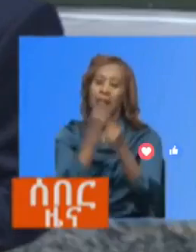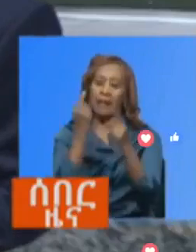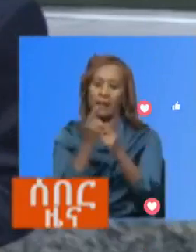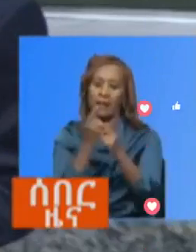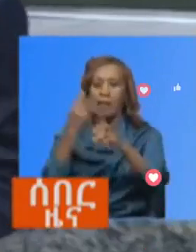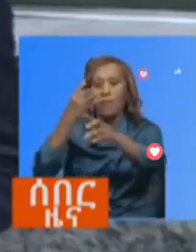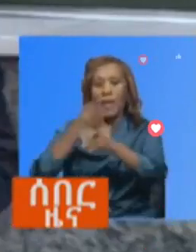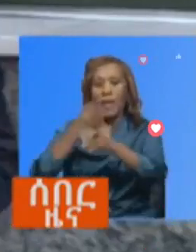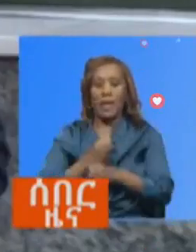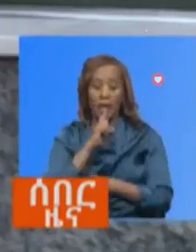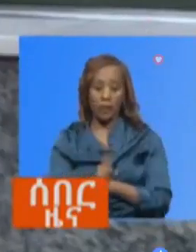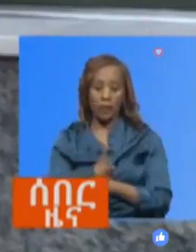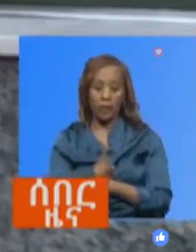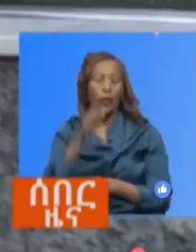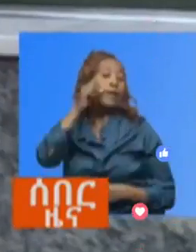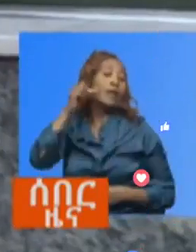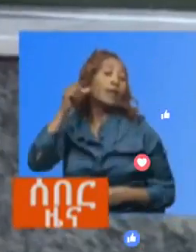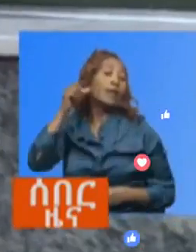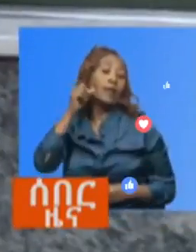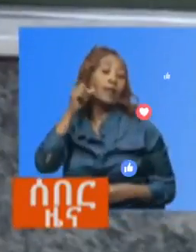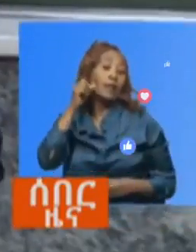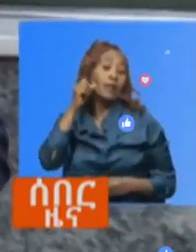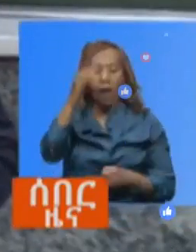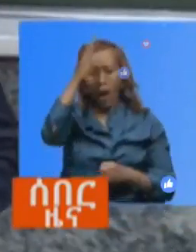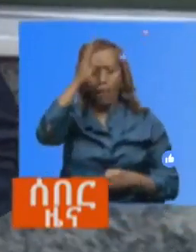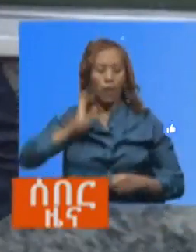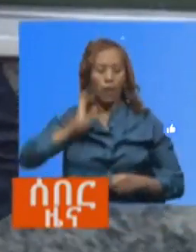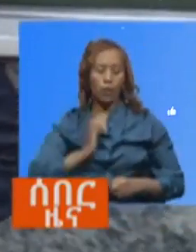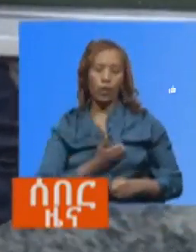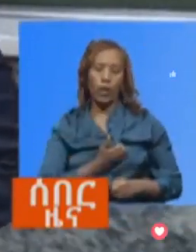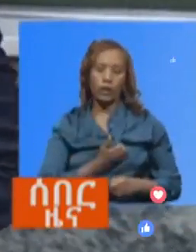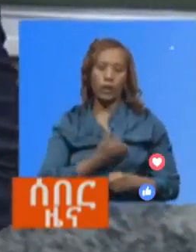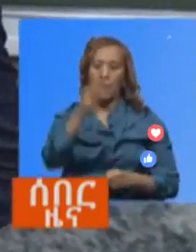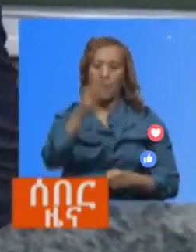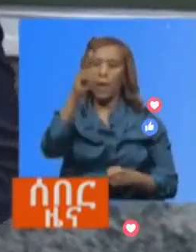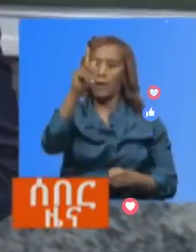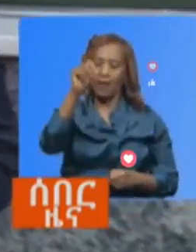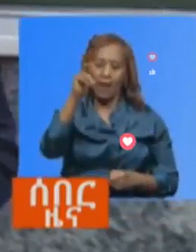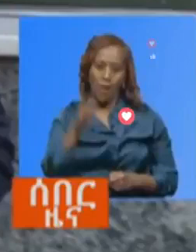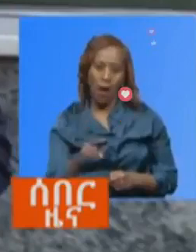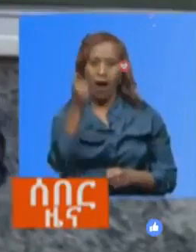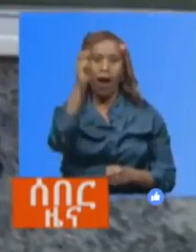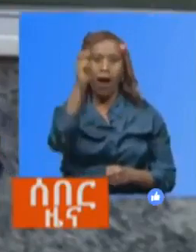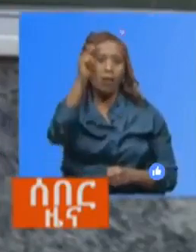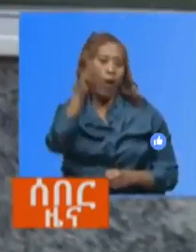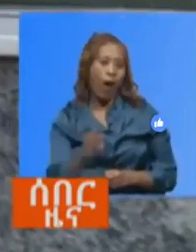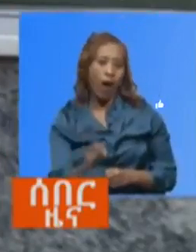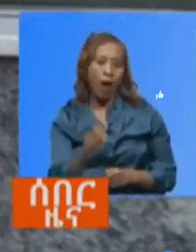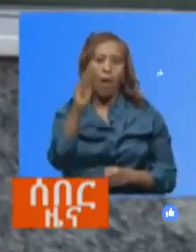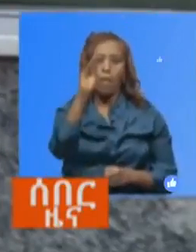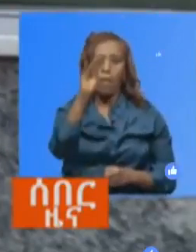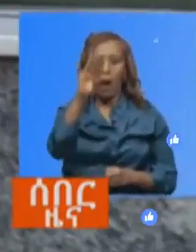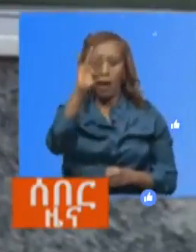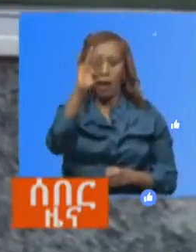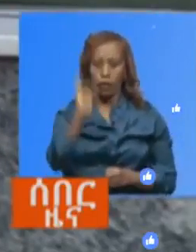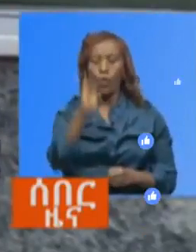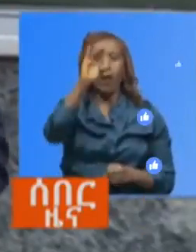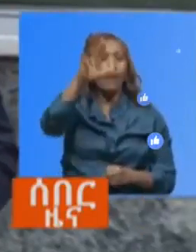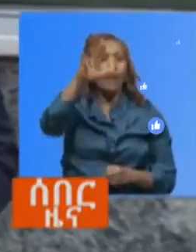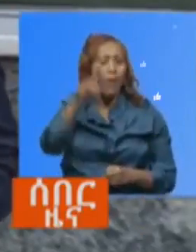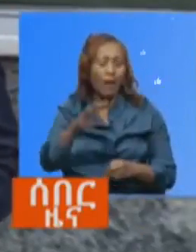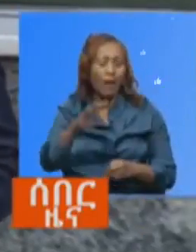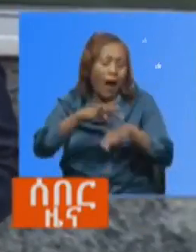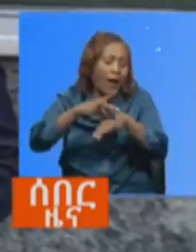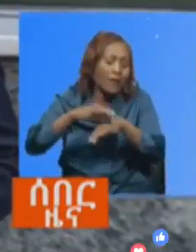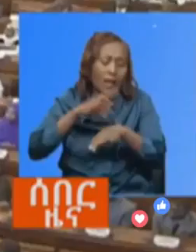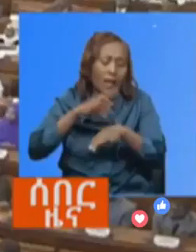ነው። ትላንት አባቶቻችን በመተማ በአድዋ በማይጨውና በካራማራ